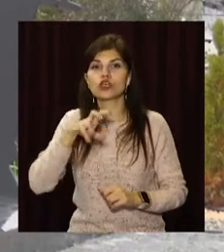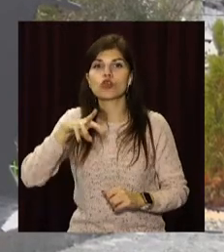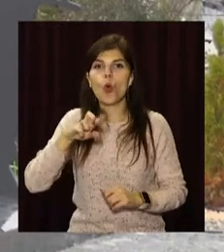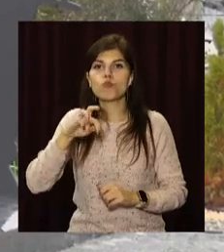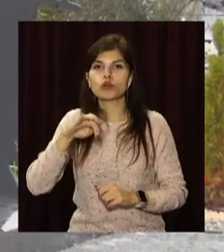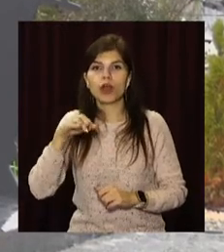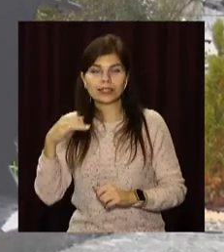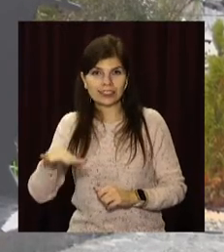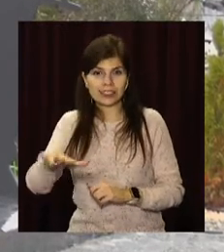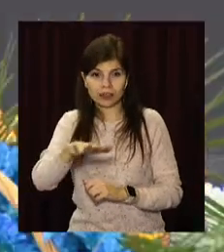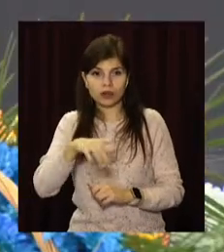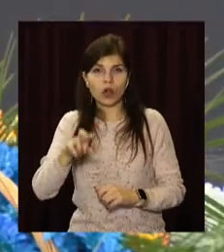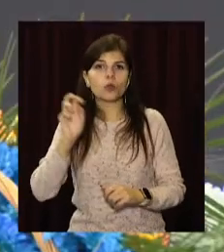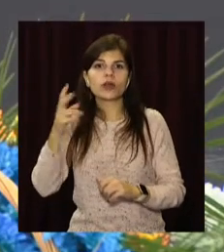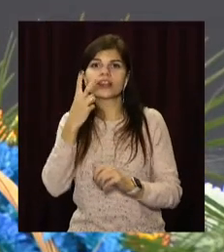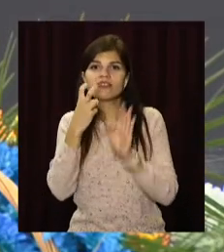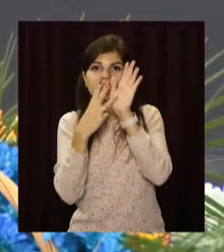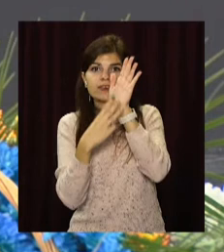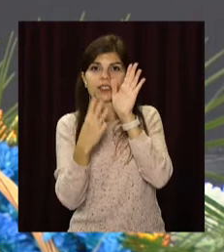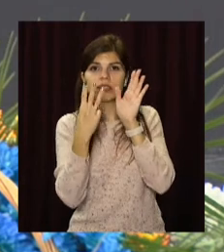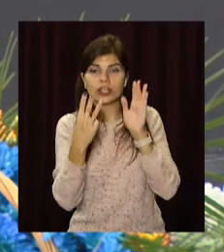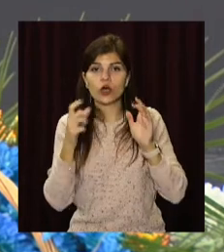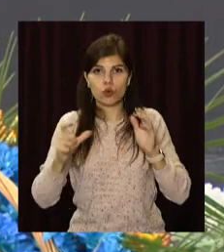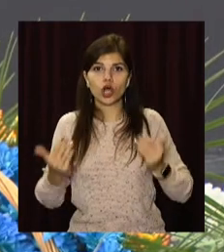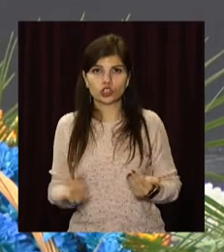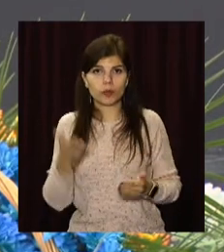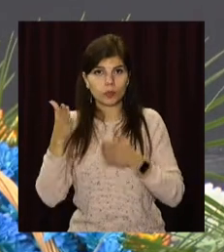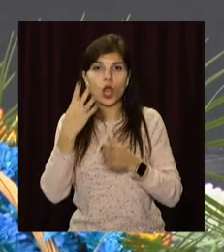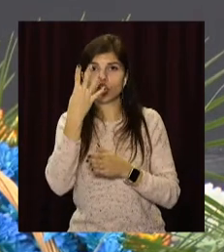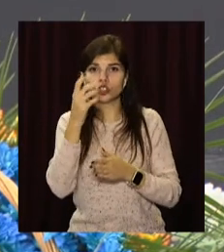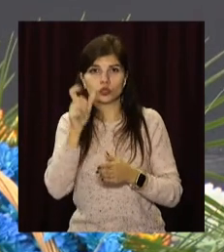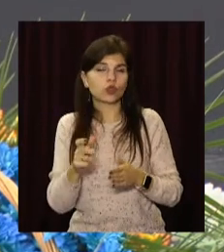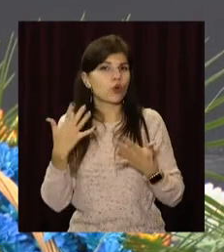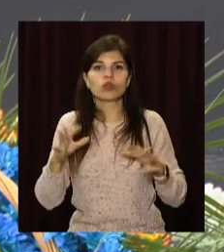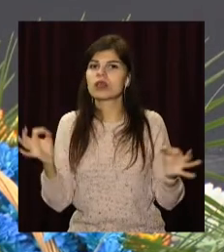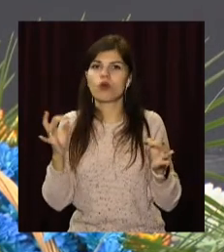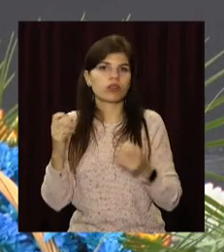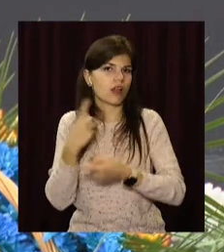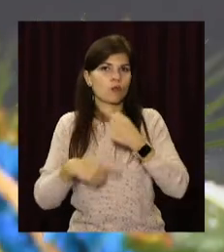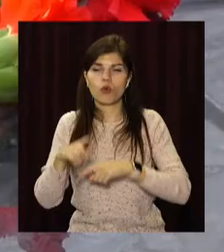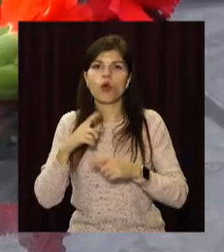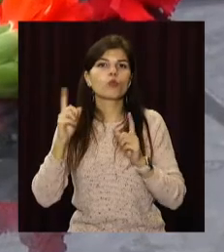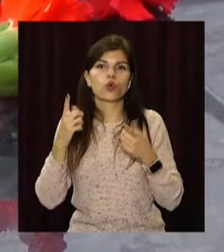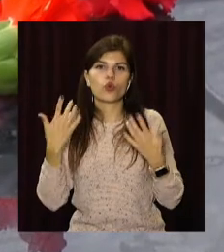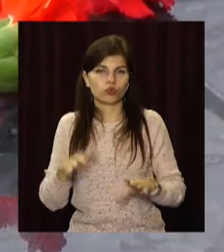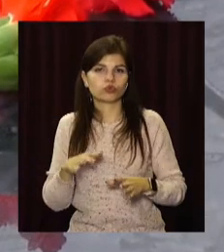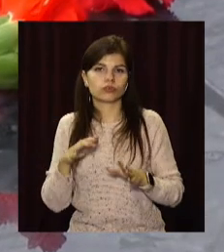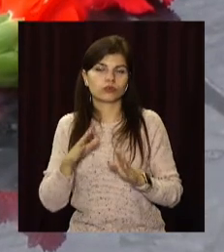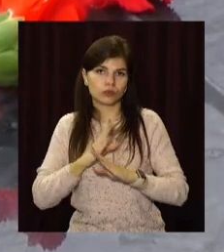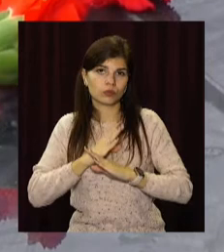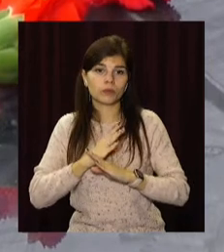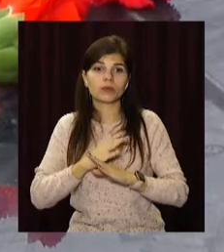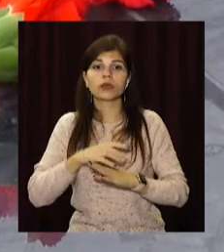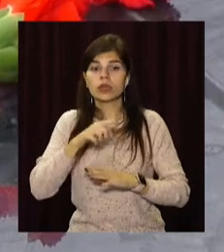східні кордони України пішли 283 мешканці. Четверо з них вже ніколи не повернуться з поля бою. У громаді